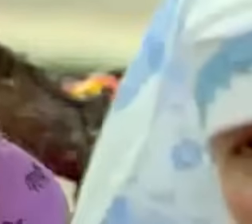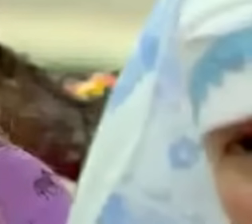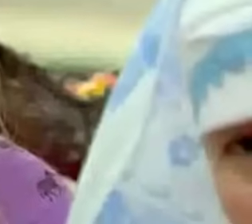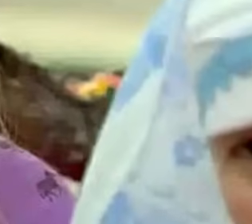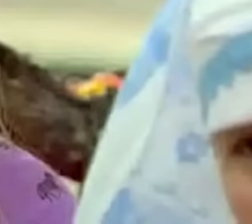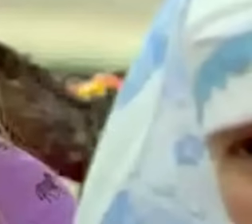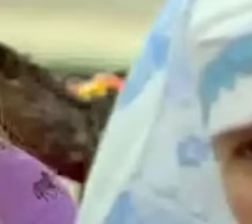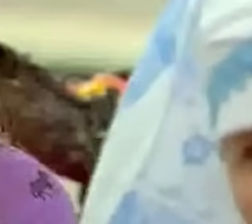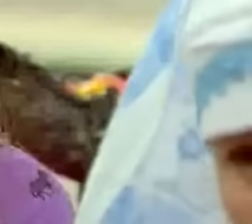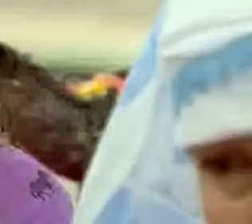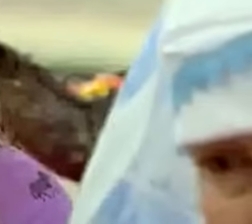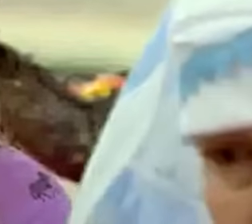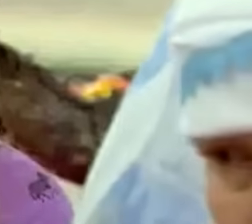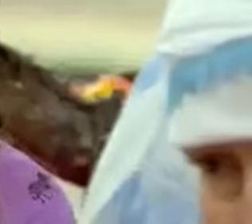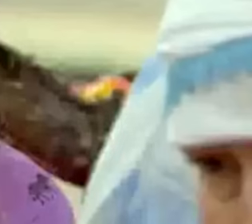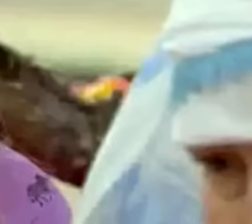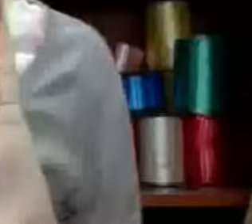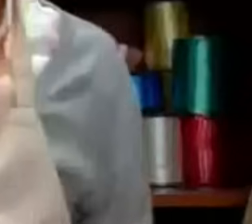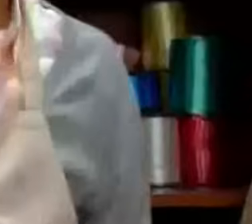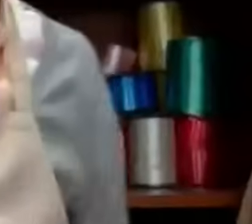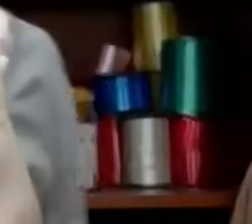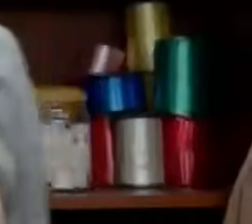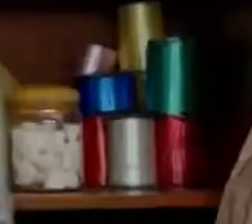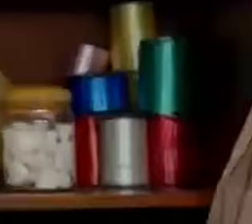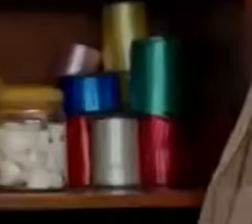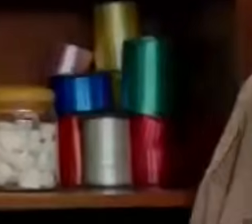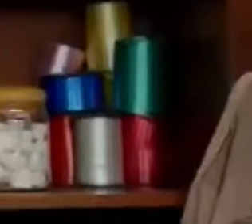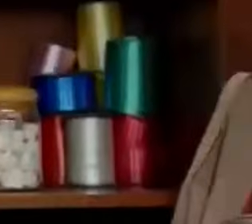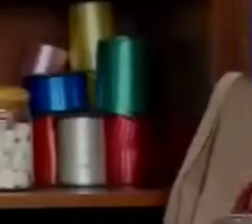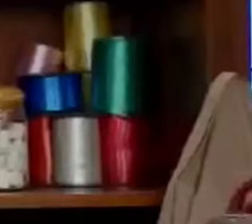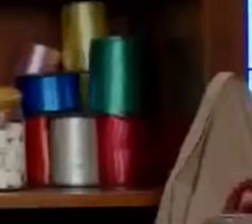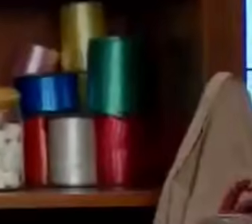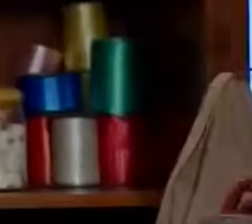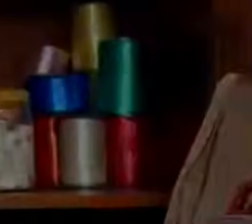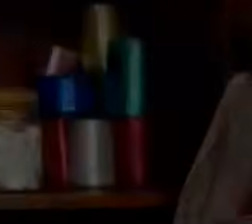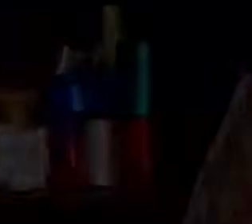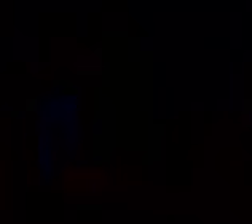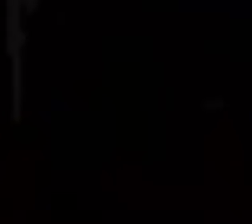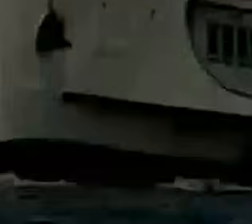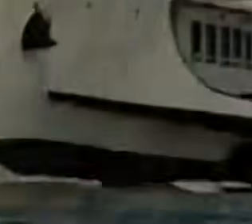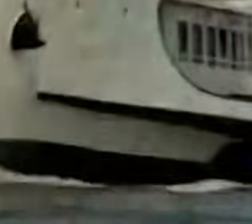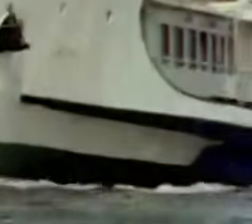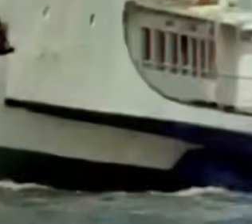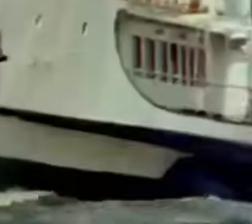Elvan'ın keyfi yerine geldi ama bu sefer de konuşmaları duyan güçlü perişan.